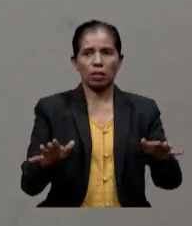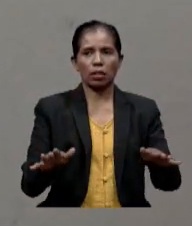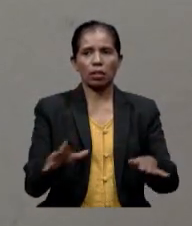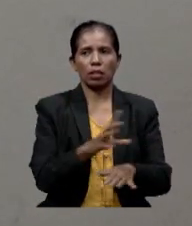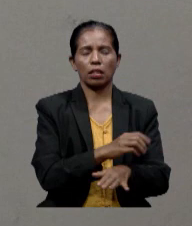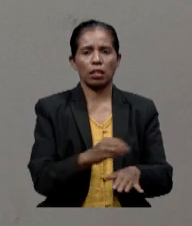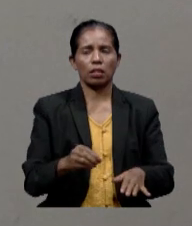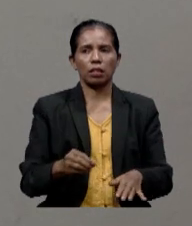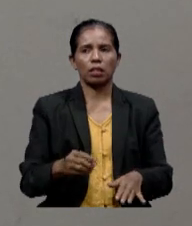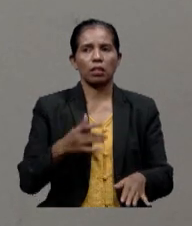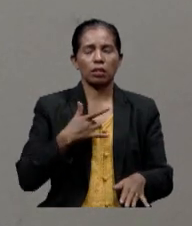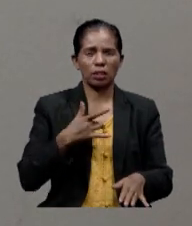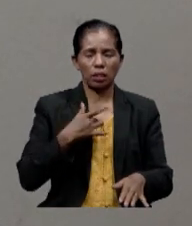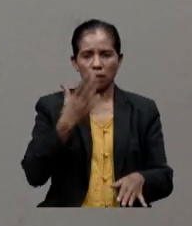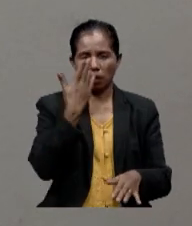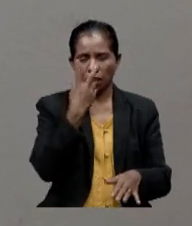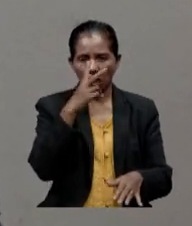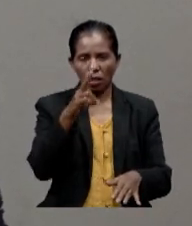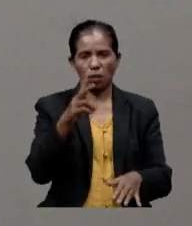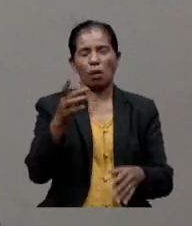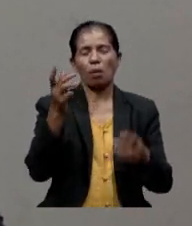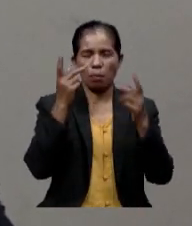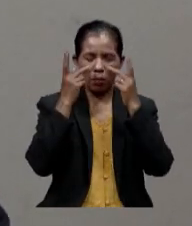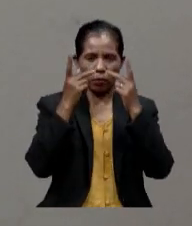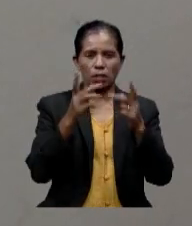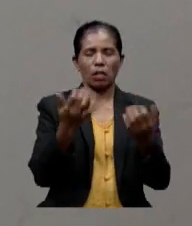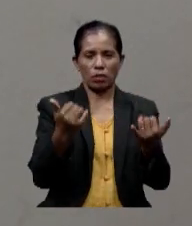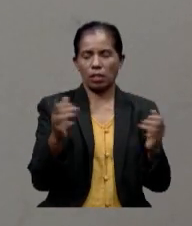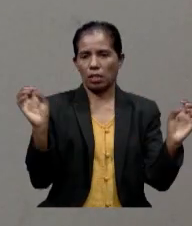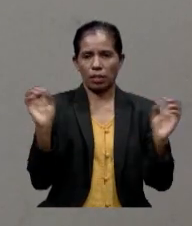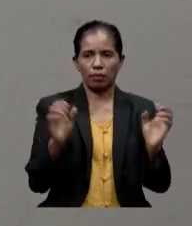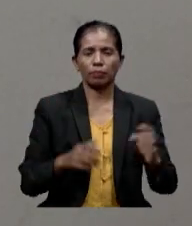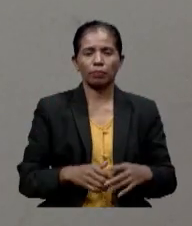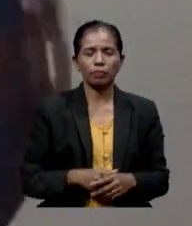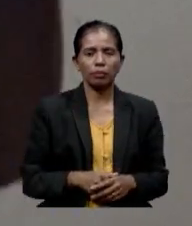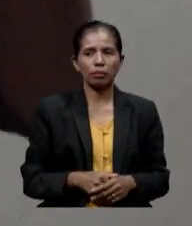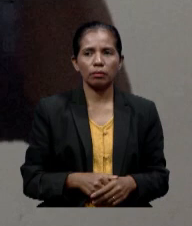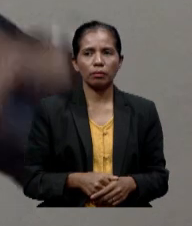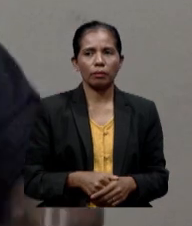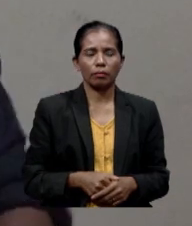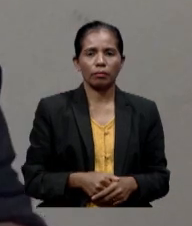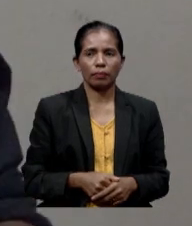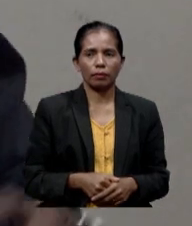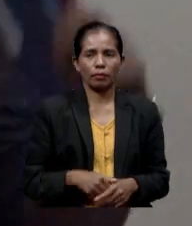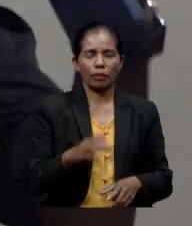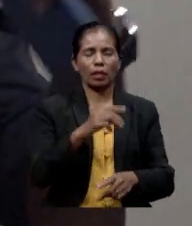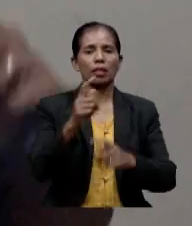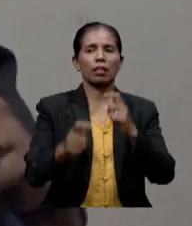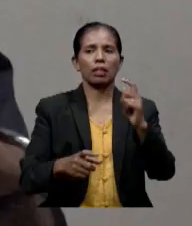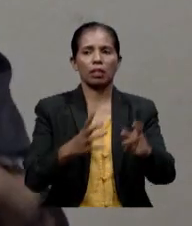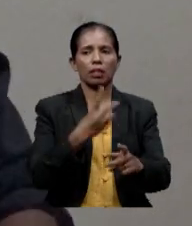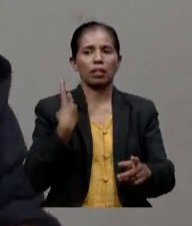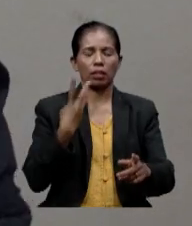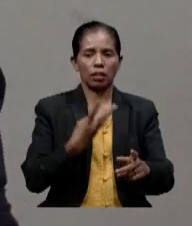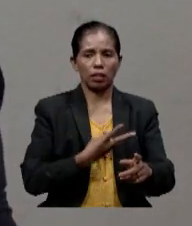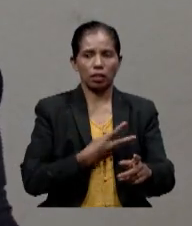sinti inus kaya nih, sinti orang nggak moras, masa korek ini lah ya, ini digital dek, itu be,